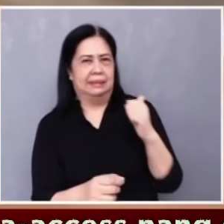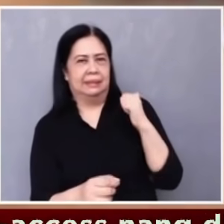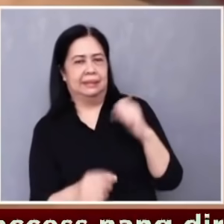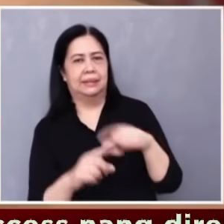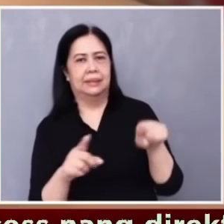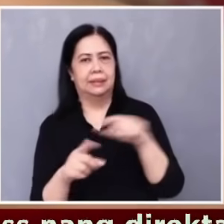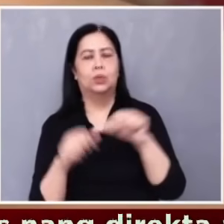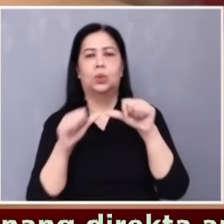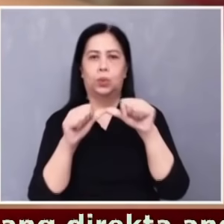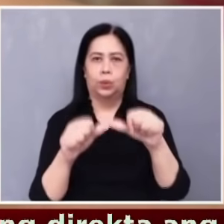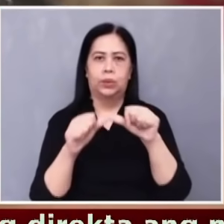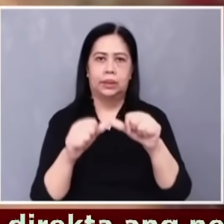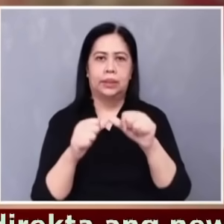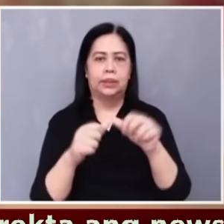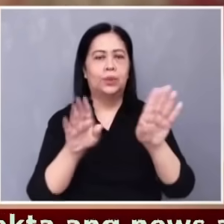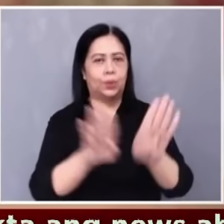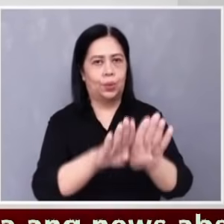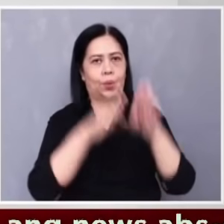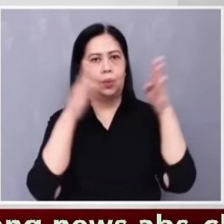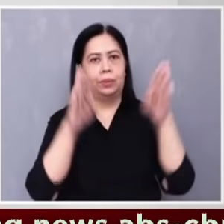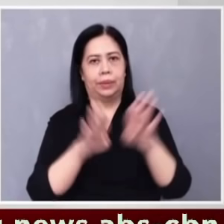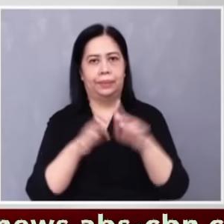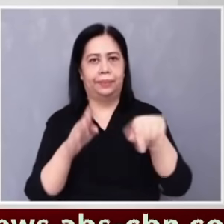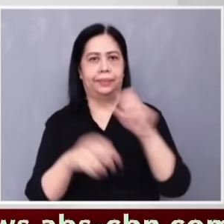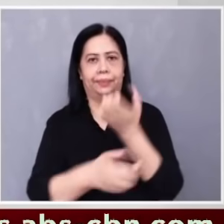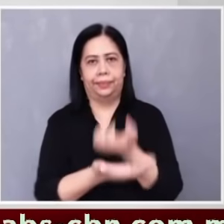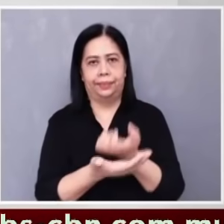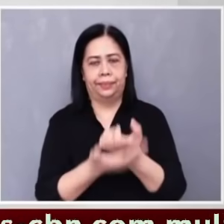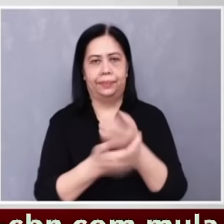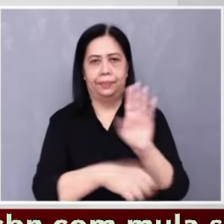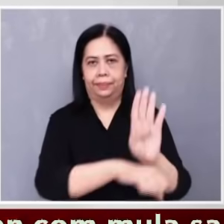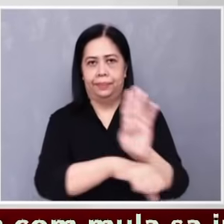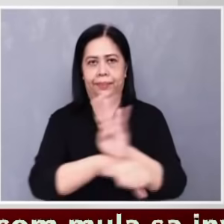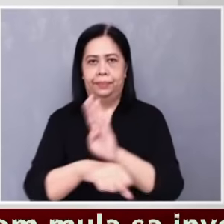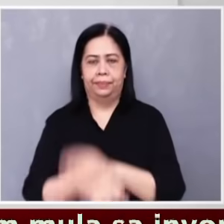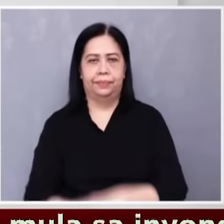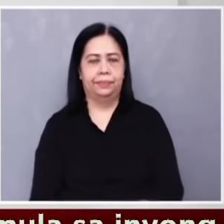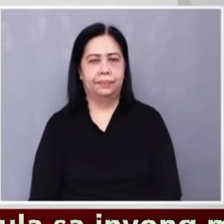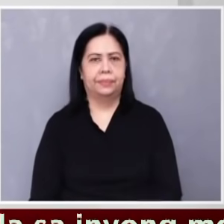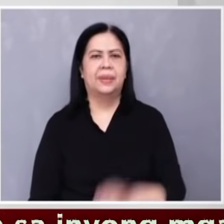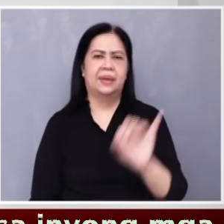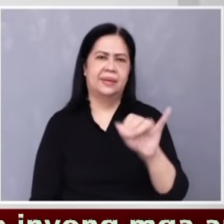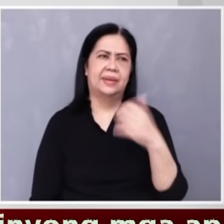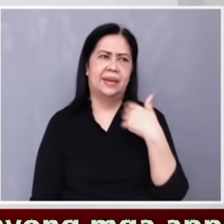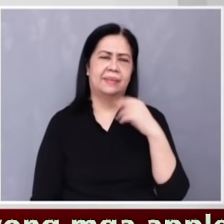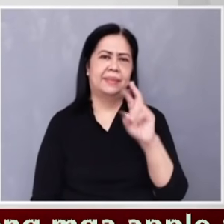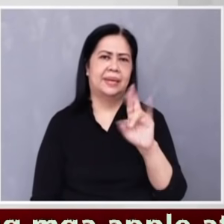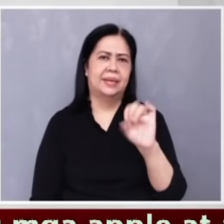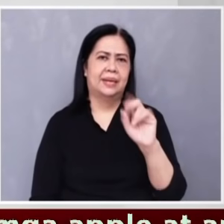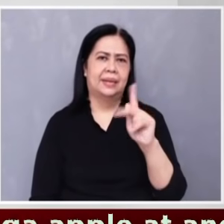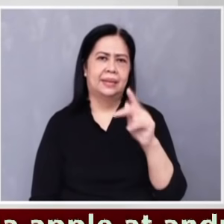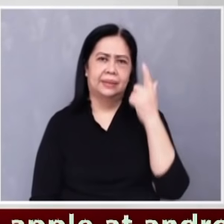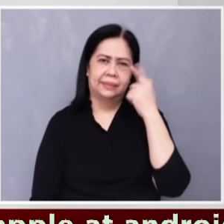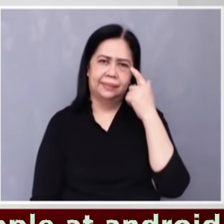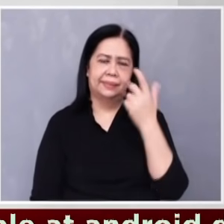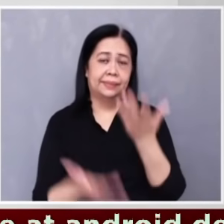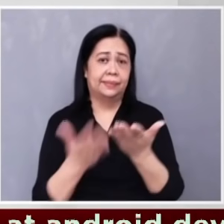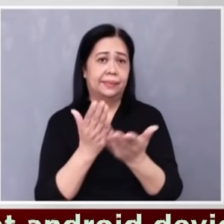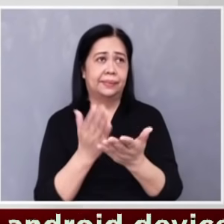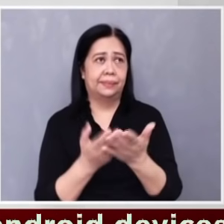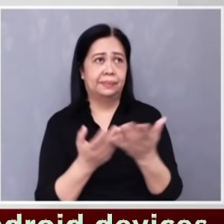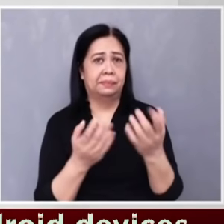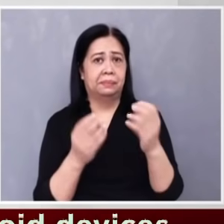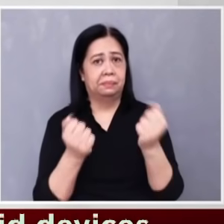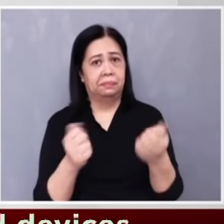magtuloy-tuloy ang pagbubukas ng ekonomiya. Siyempre, there is always a risk of cases to increase, no?